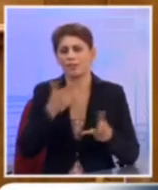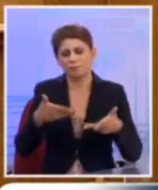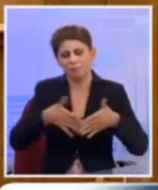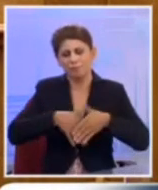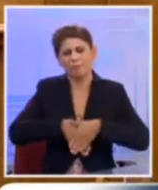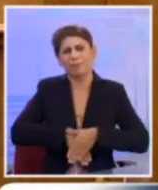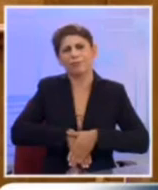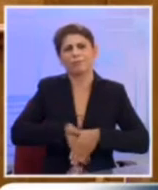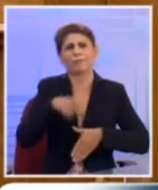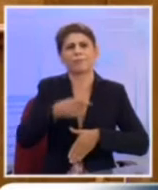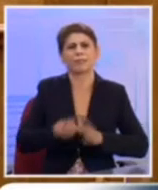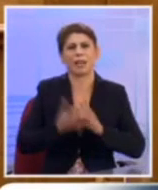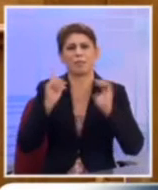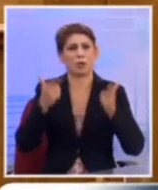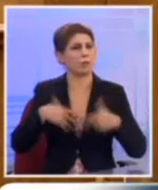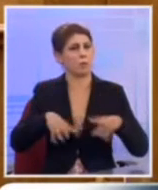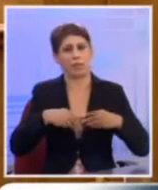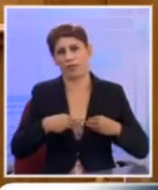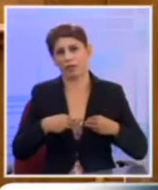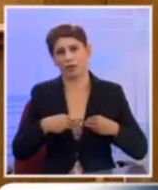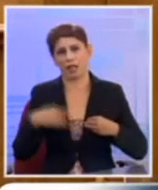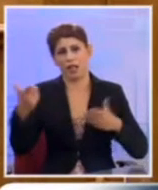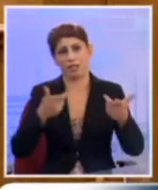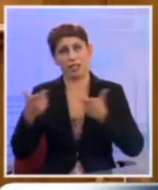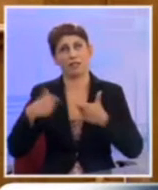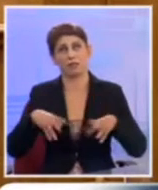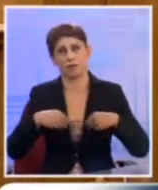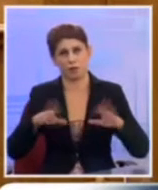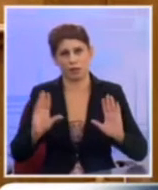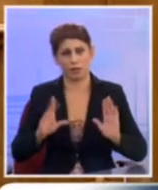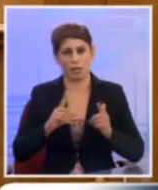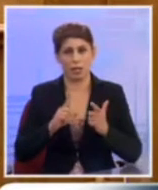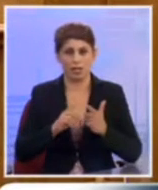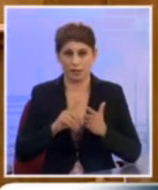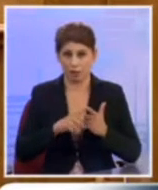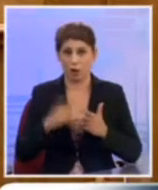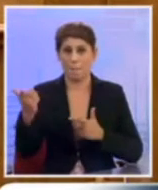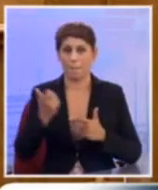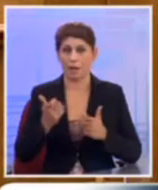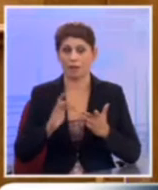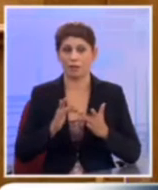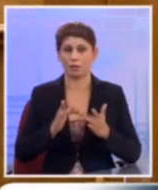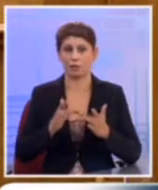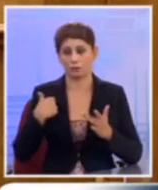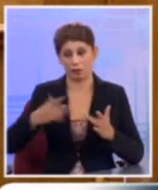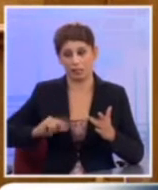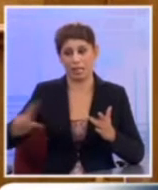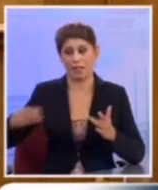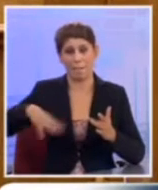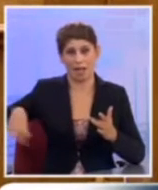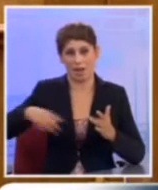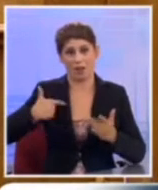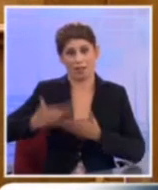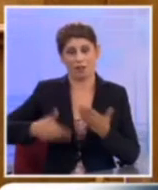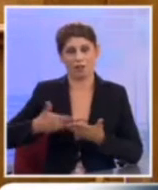δεν είναι αποδεκτό από τους δανειστές. Δεύτερον, το mail του κυρίου Χαρδούβελη, του συντοπίτη μου κυρίου Χαρδούβελη,